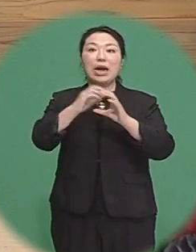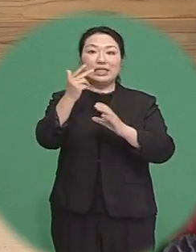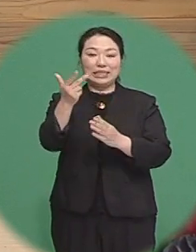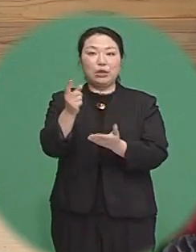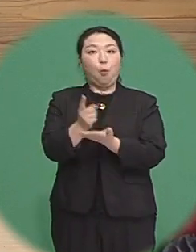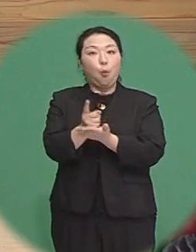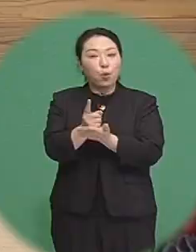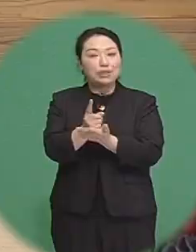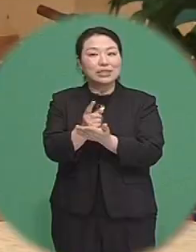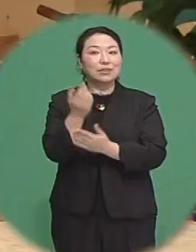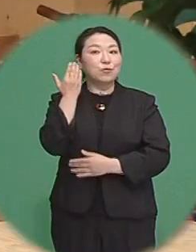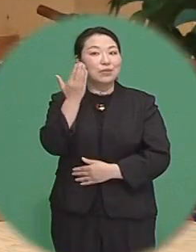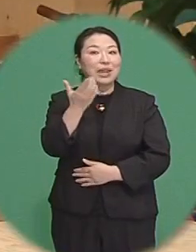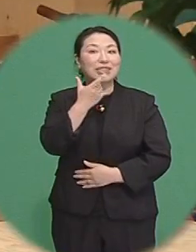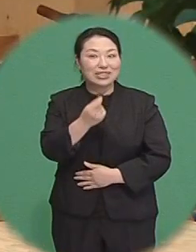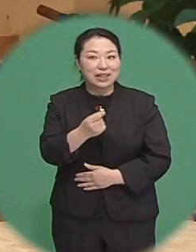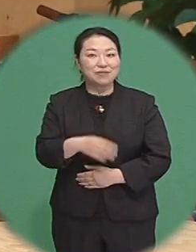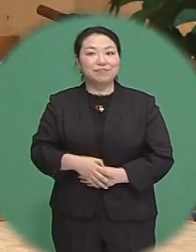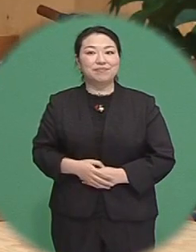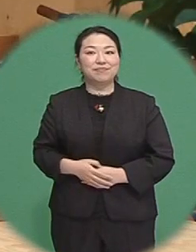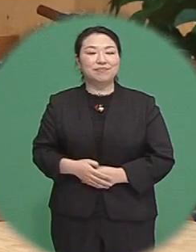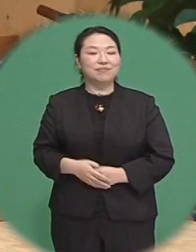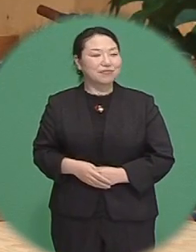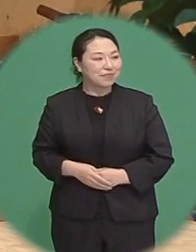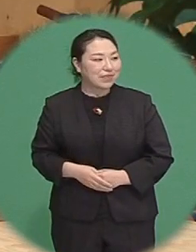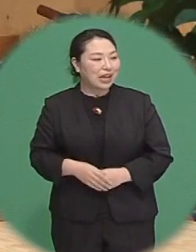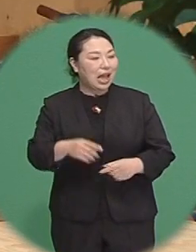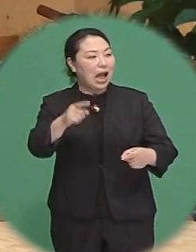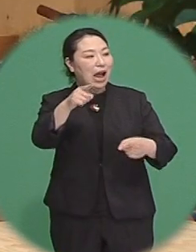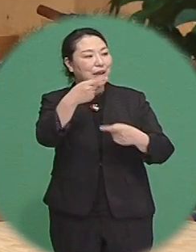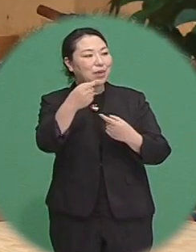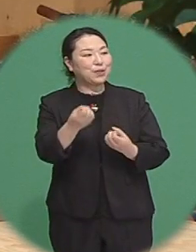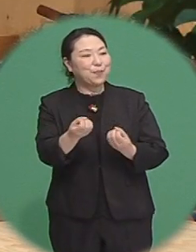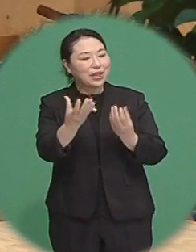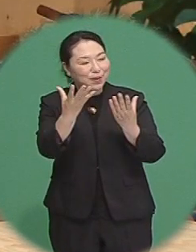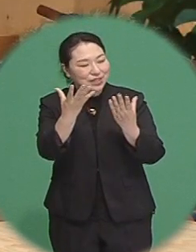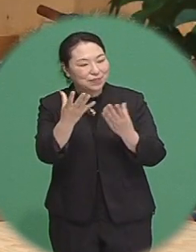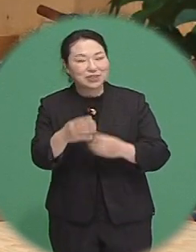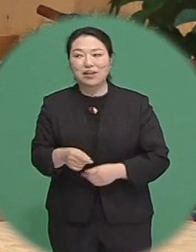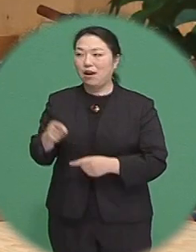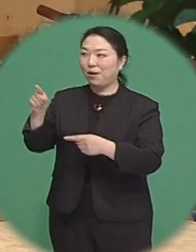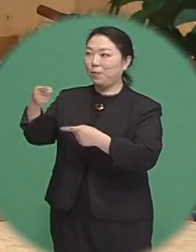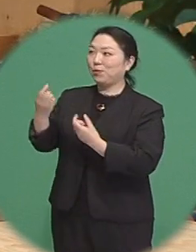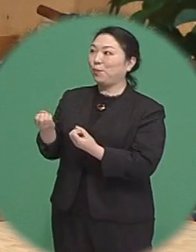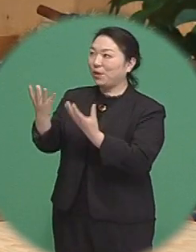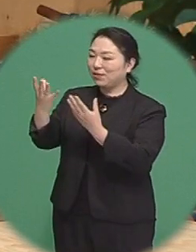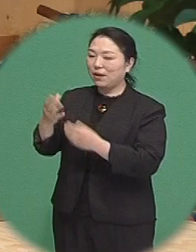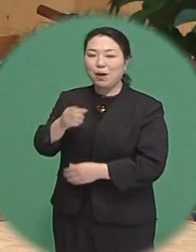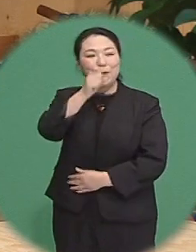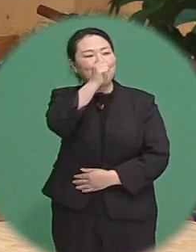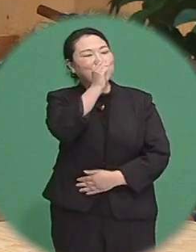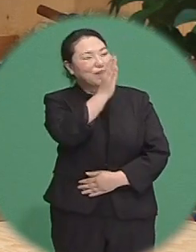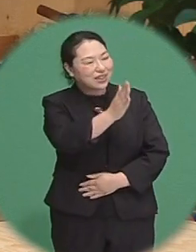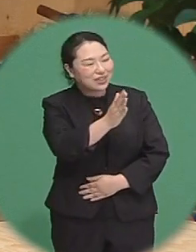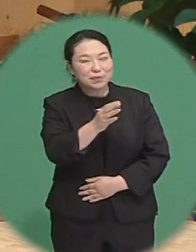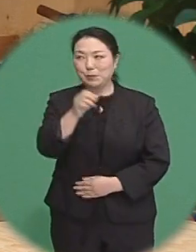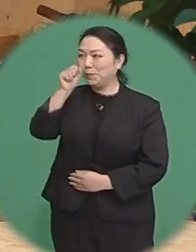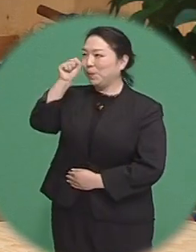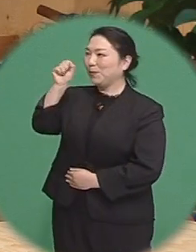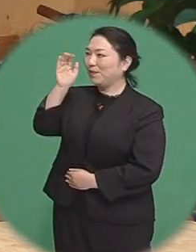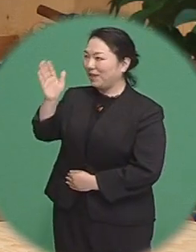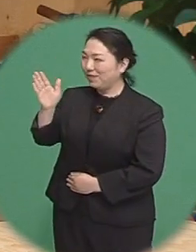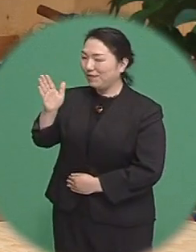について伺ってまいります視聴明けましておめでとうございますあけましておめでとうございますどうぞよろしくよろしくお願い致し